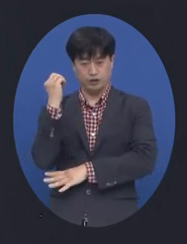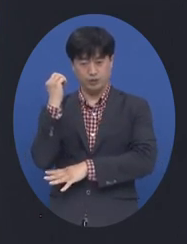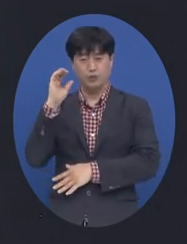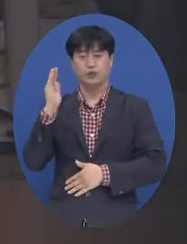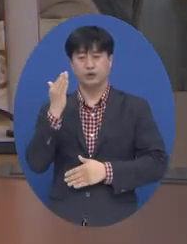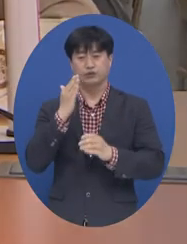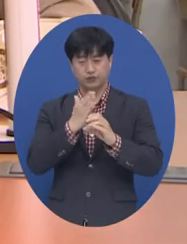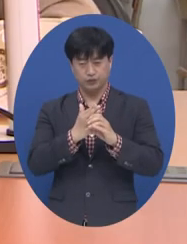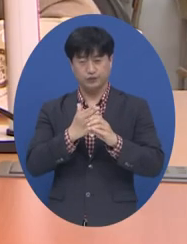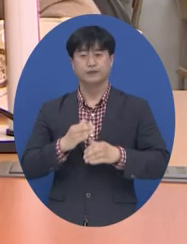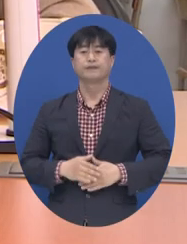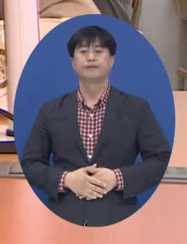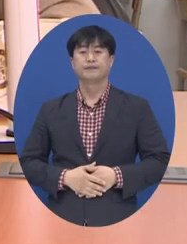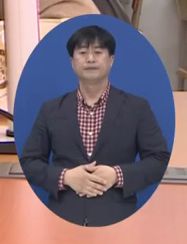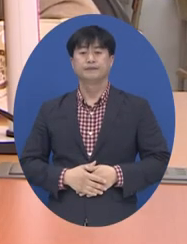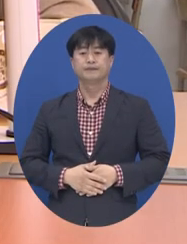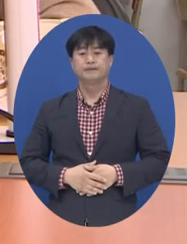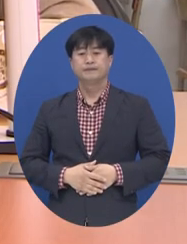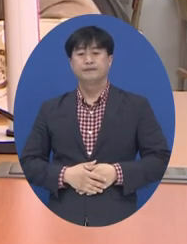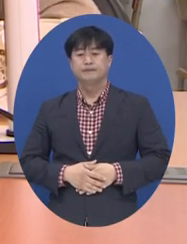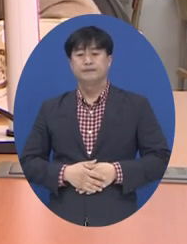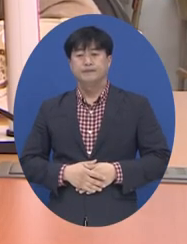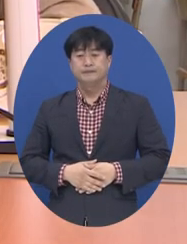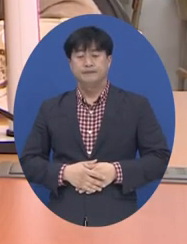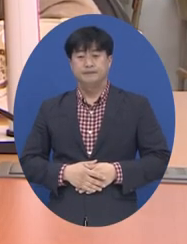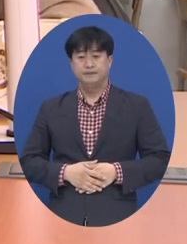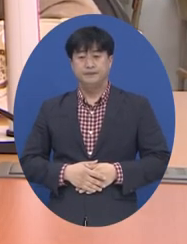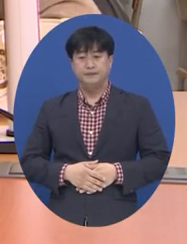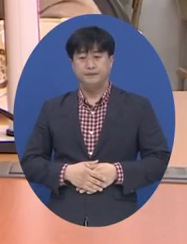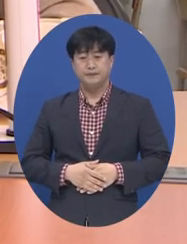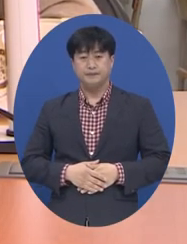있습니다 경기 gtv 최지원 입니다